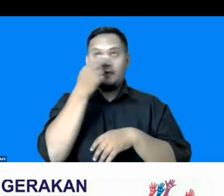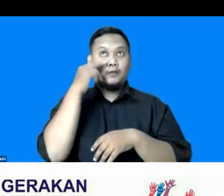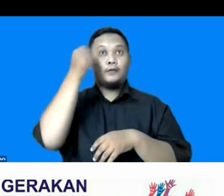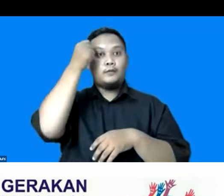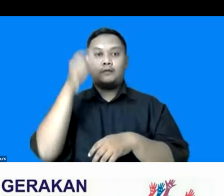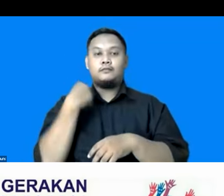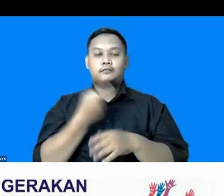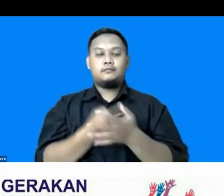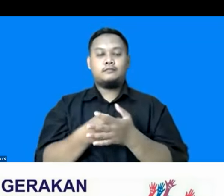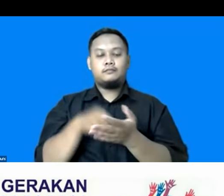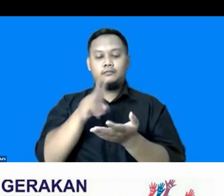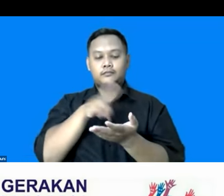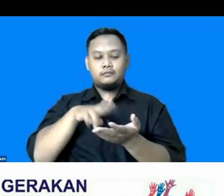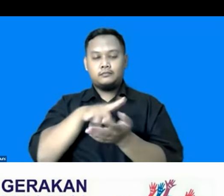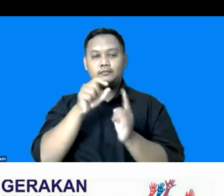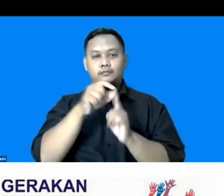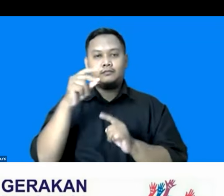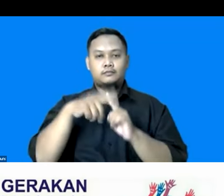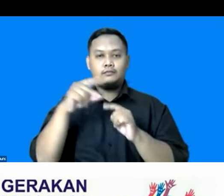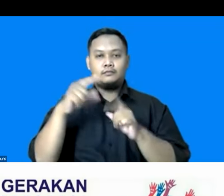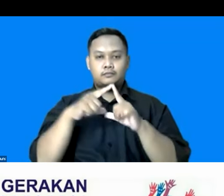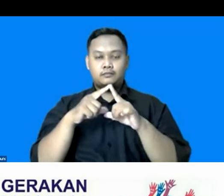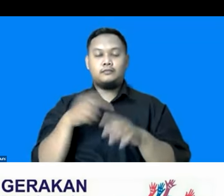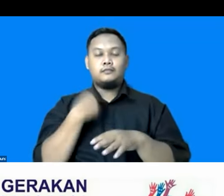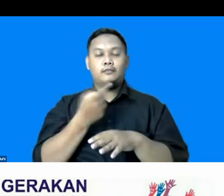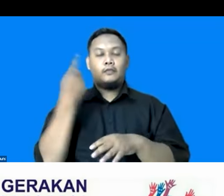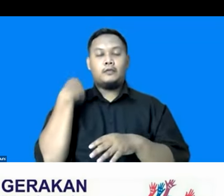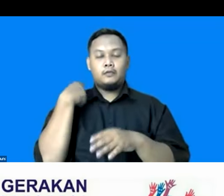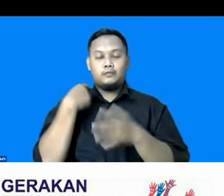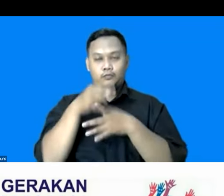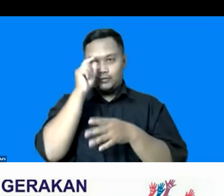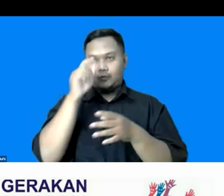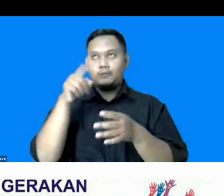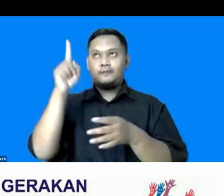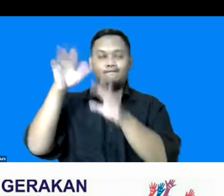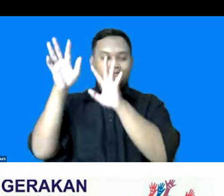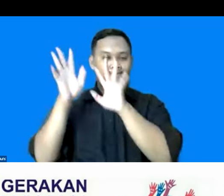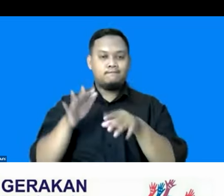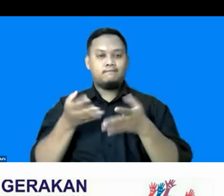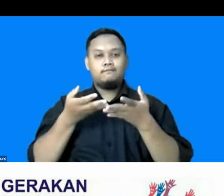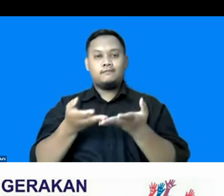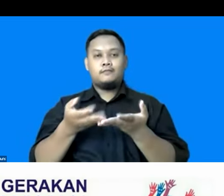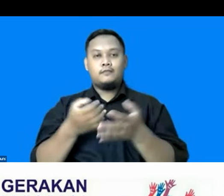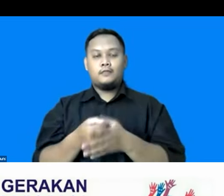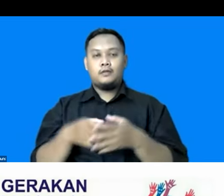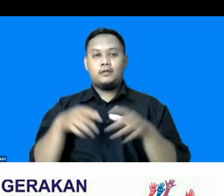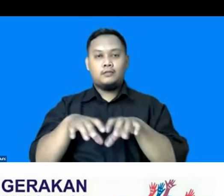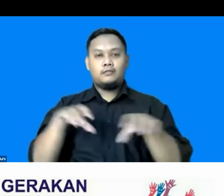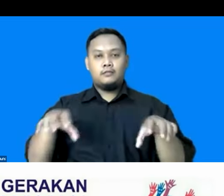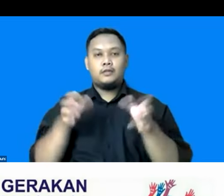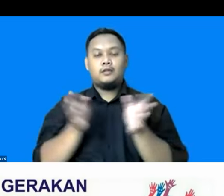Petra. Kami mohon agar Engkau memampukan peralatan dan juga para pembicara